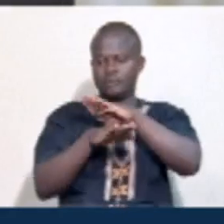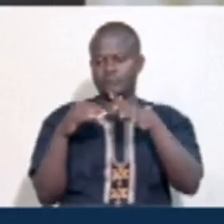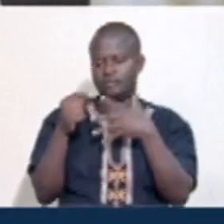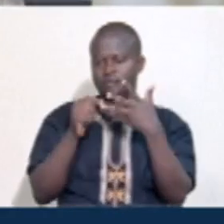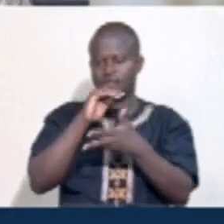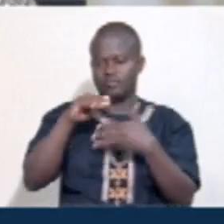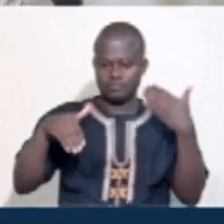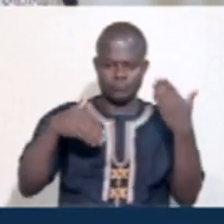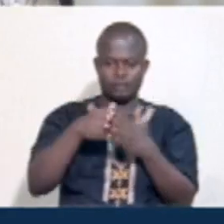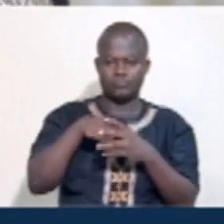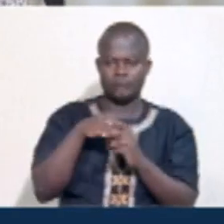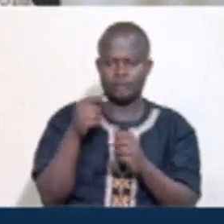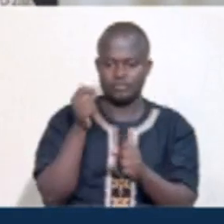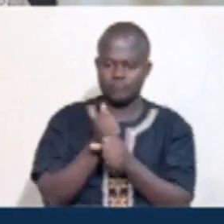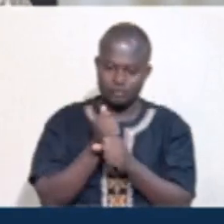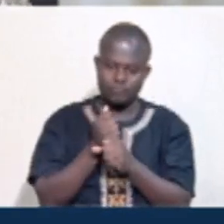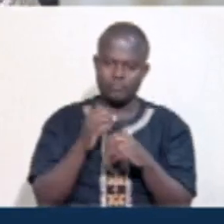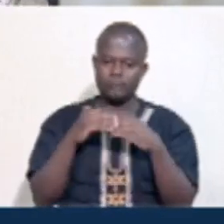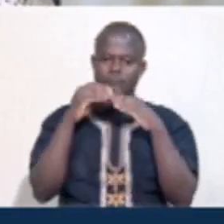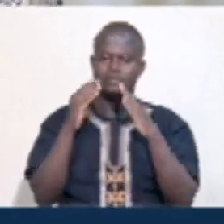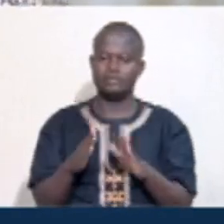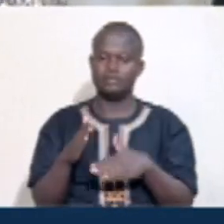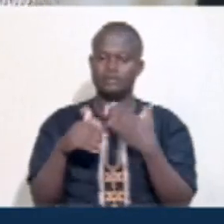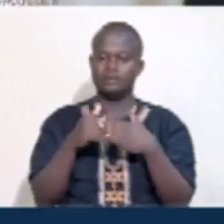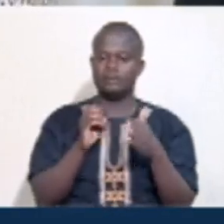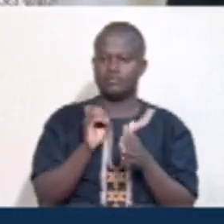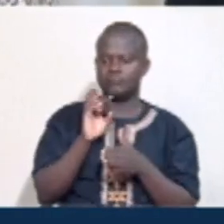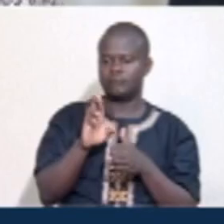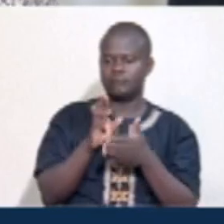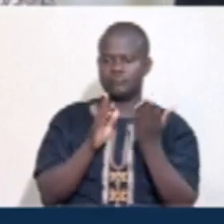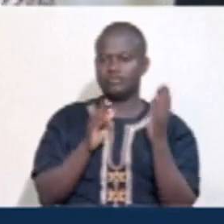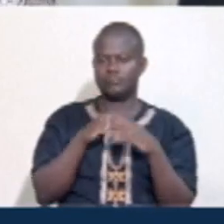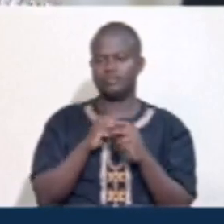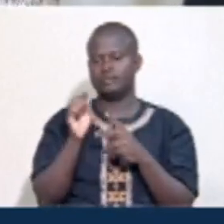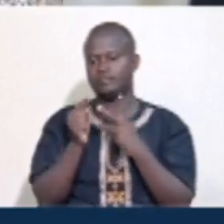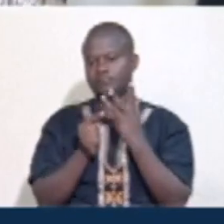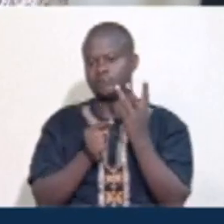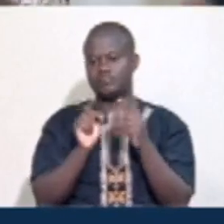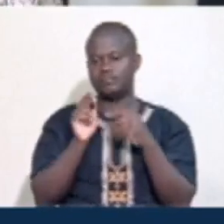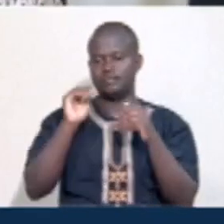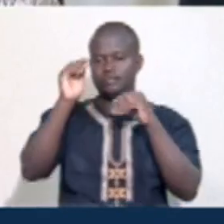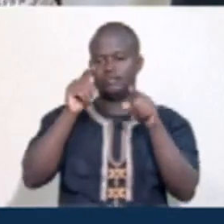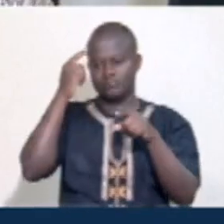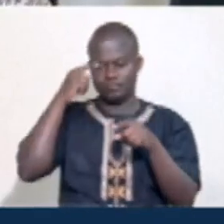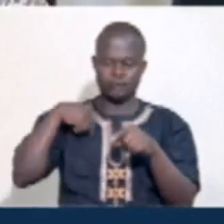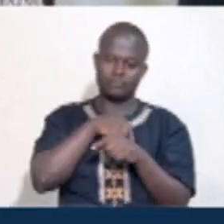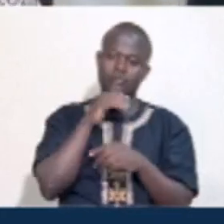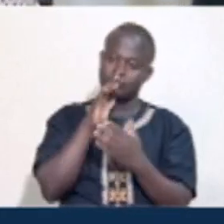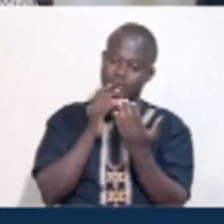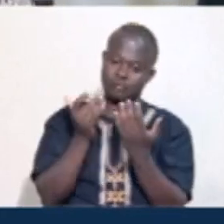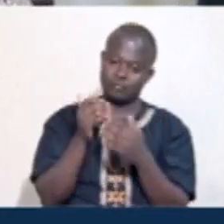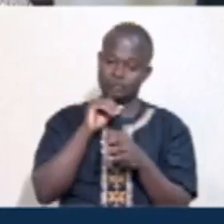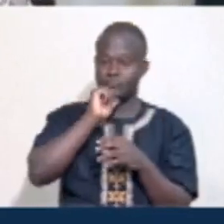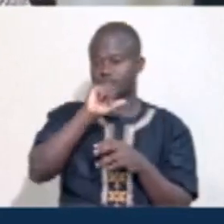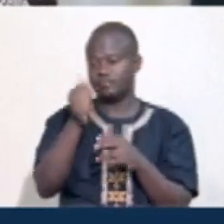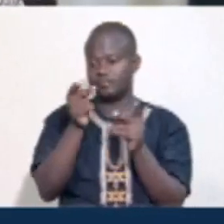byose mu byo dukora yaba turi abayobozi cyangwa se mu byo abakuru kuri twe batwitezeho. Nta